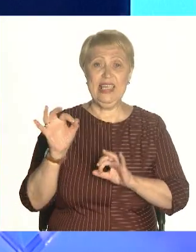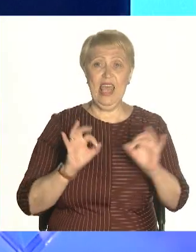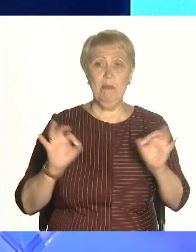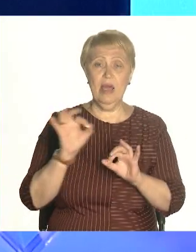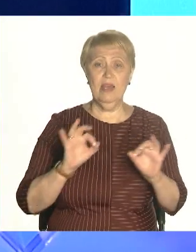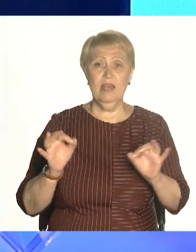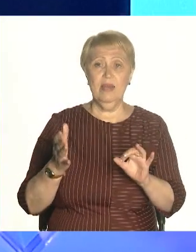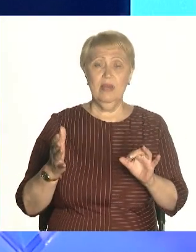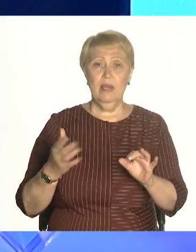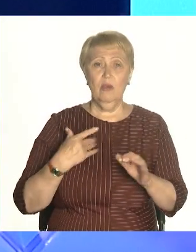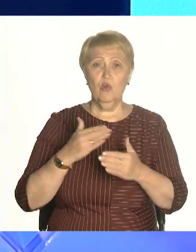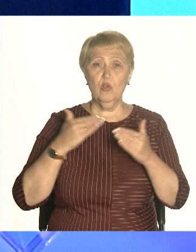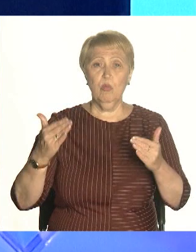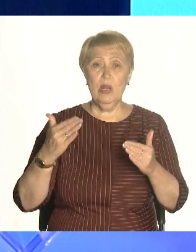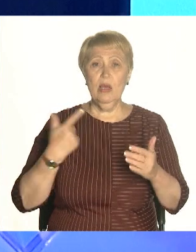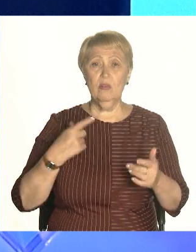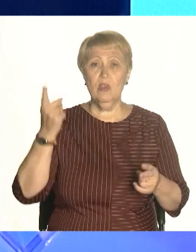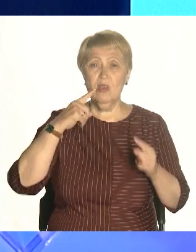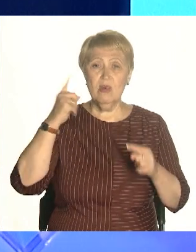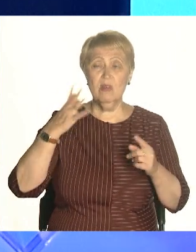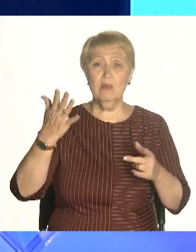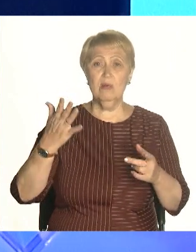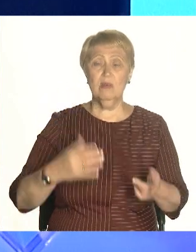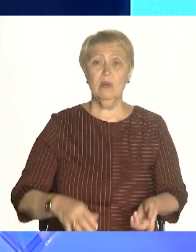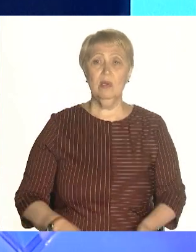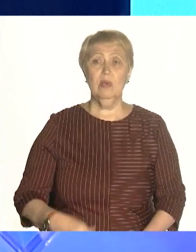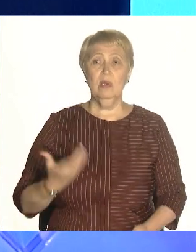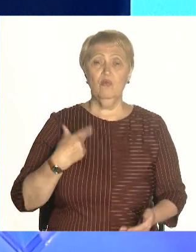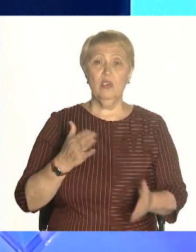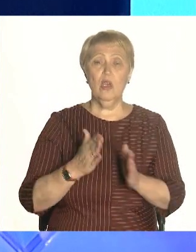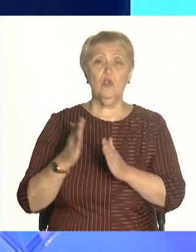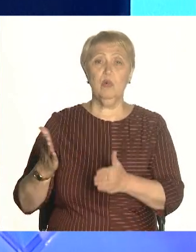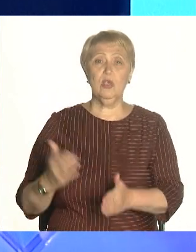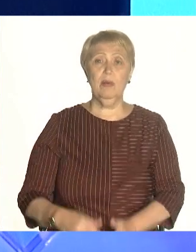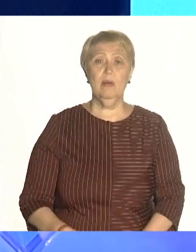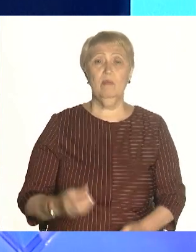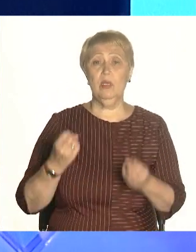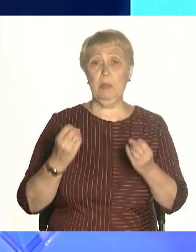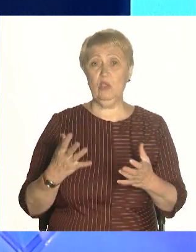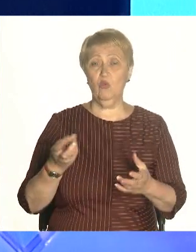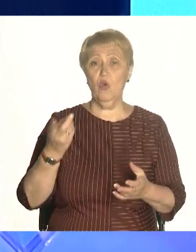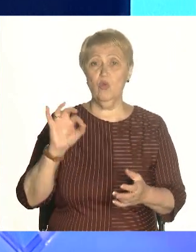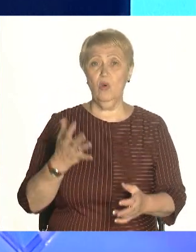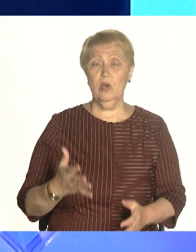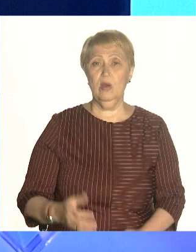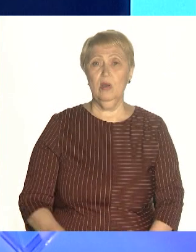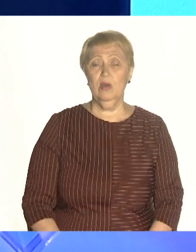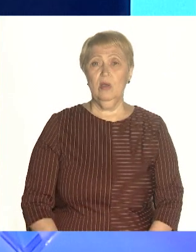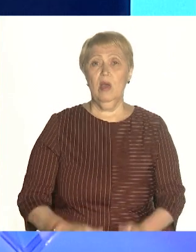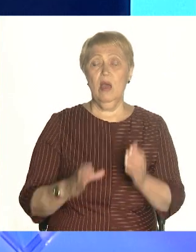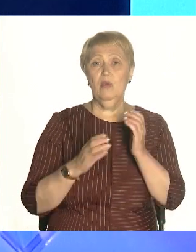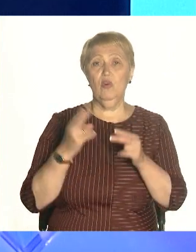скажем так, более изощренные. Способ, скажем, простой. То есть конечный итог –